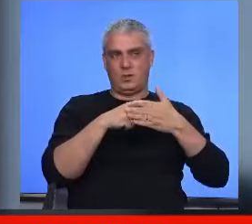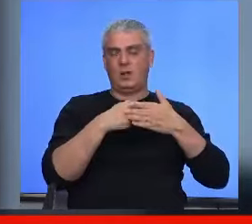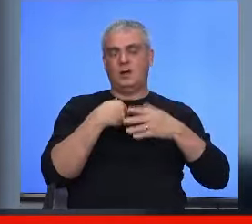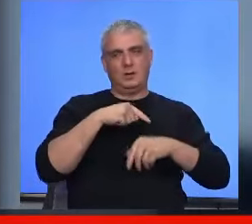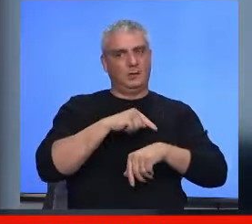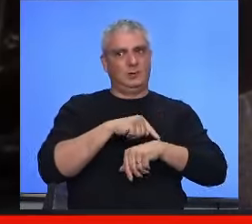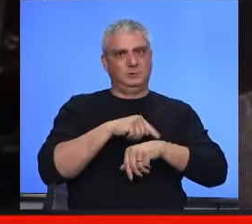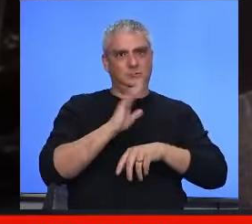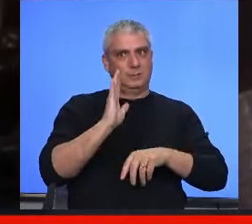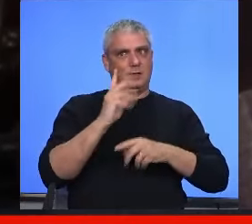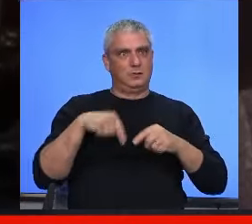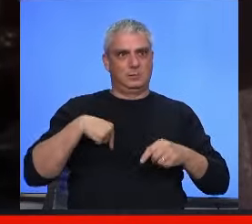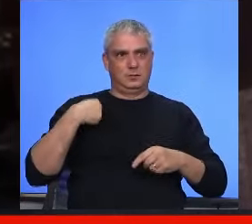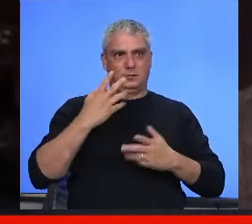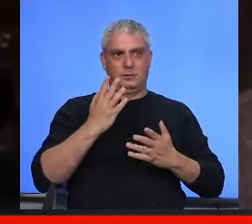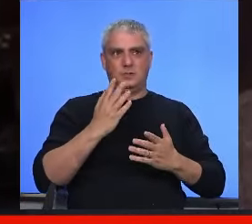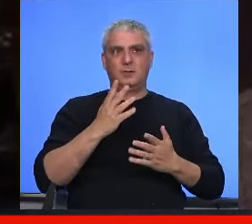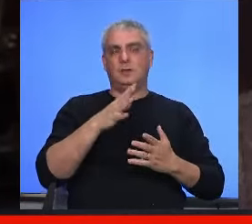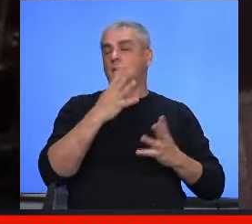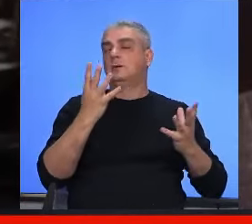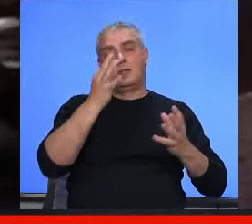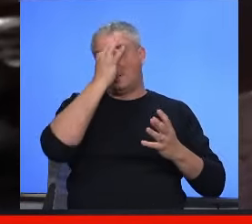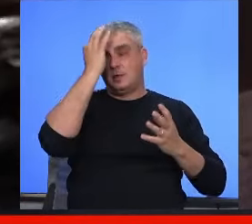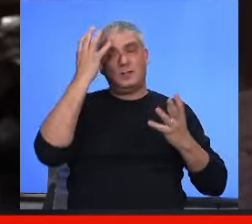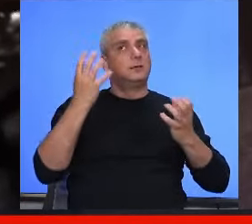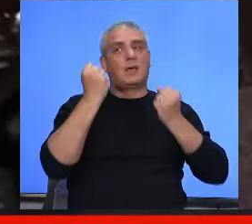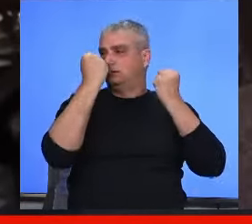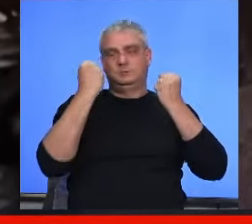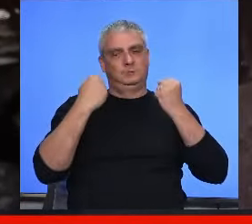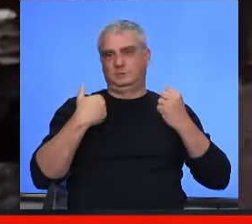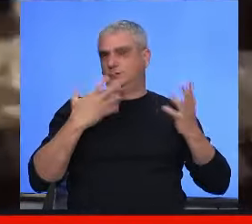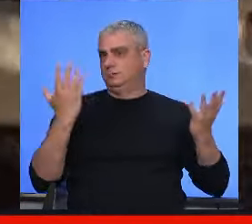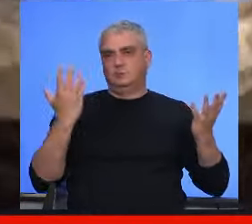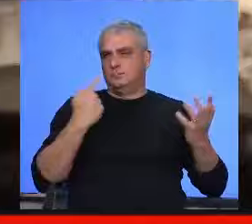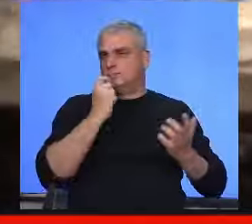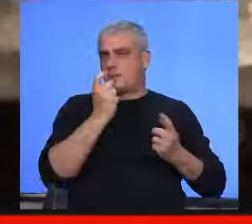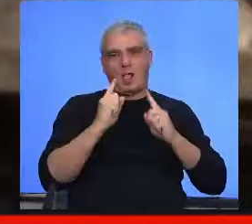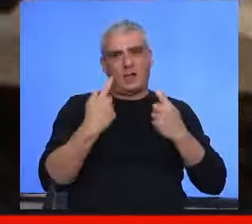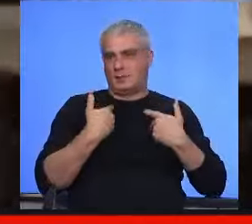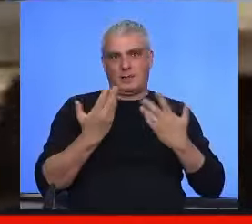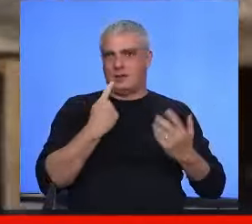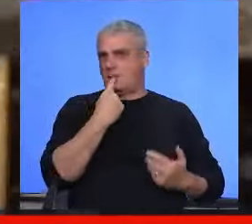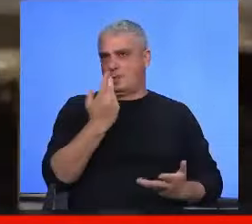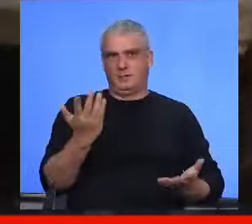לא מעט זמן. ניצלתי בנס מוחלט, אין מילה אחרת.